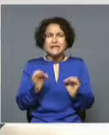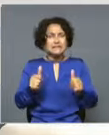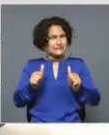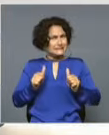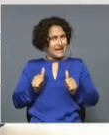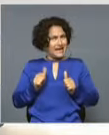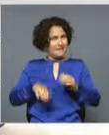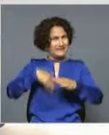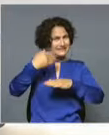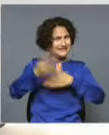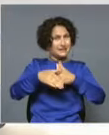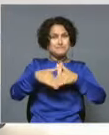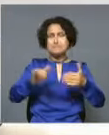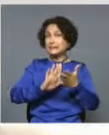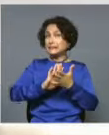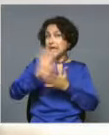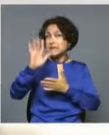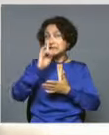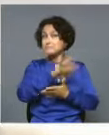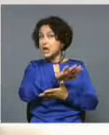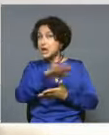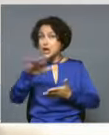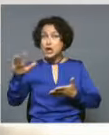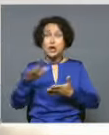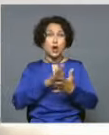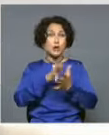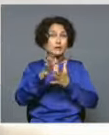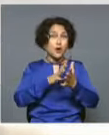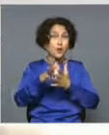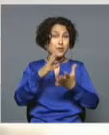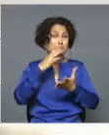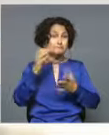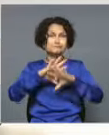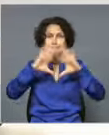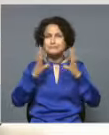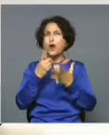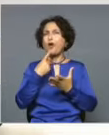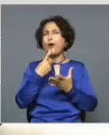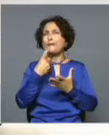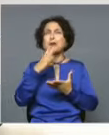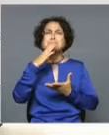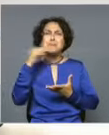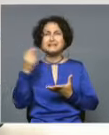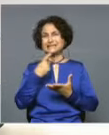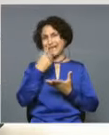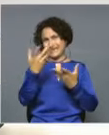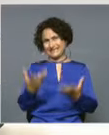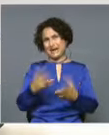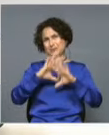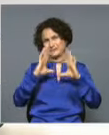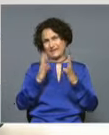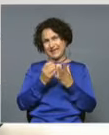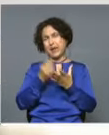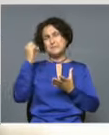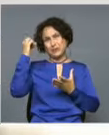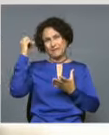съхранява и зад граница. 15 милиона души извън пределите на страната въобще. 15 милиона в целия свят говорят български език. Професор доктор